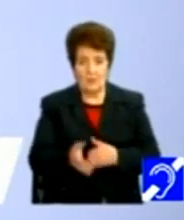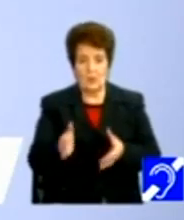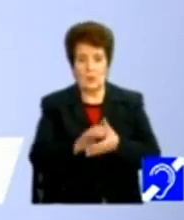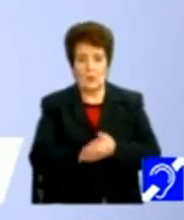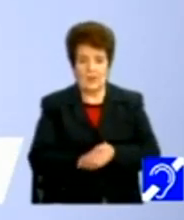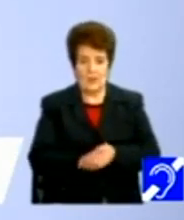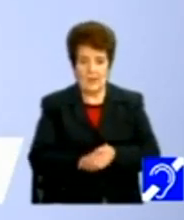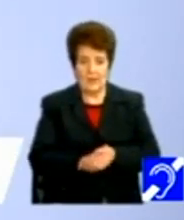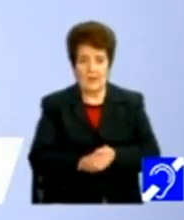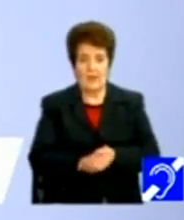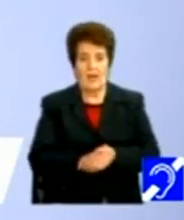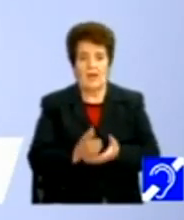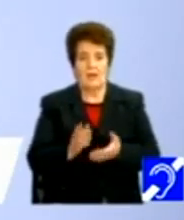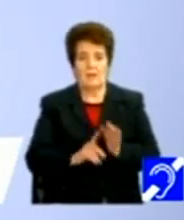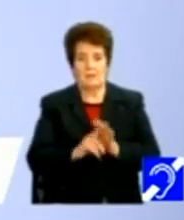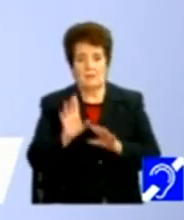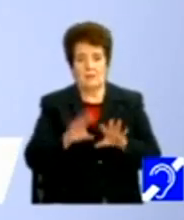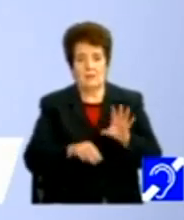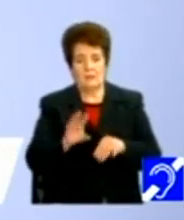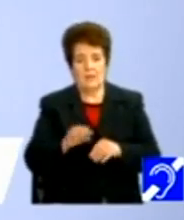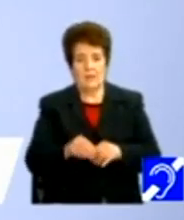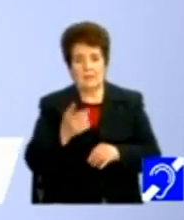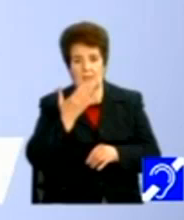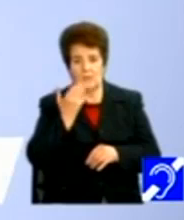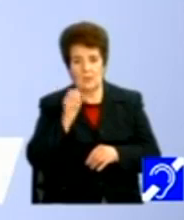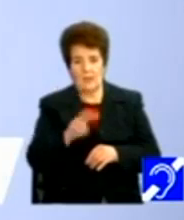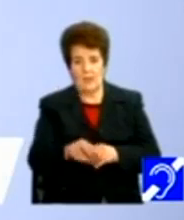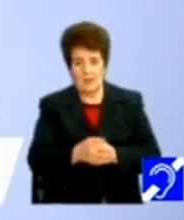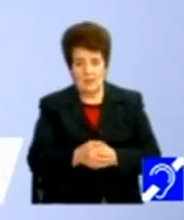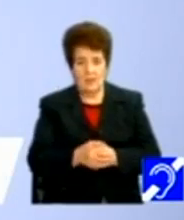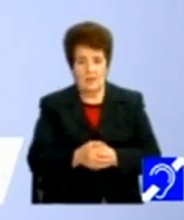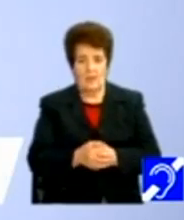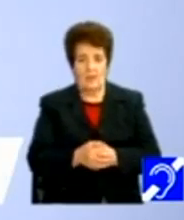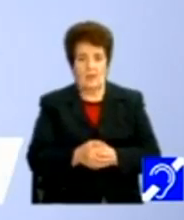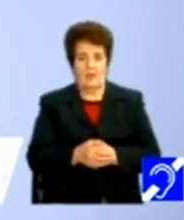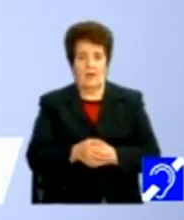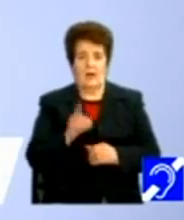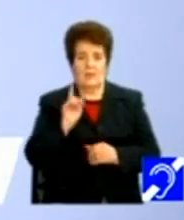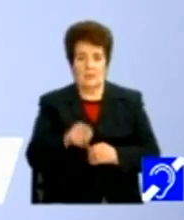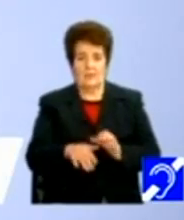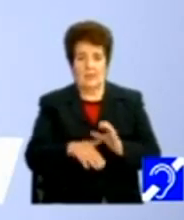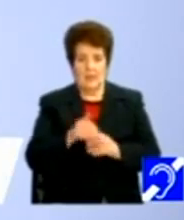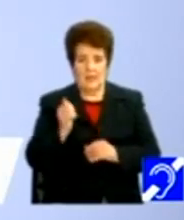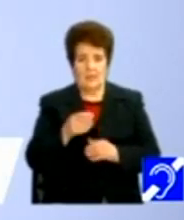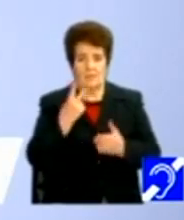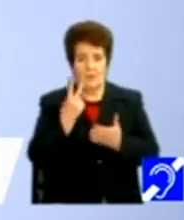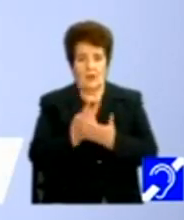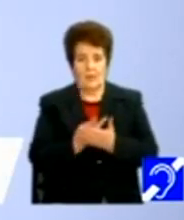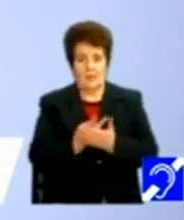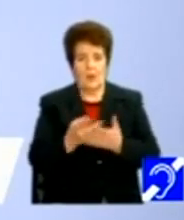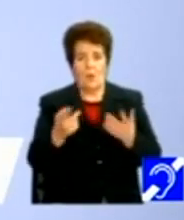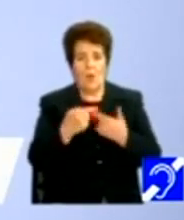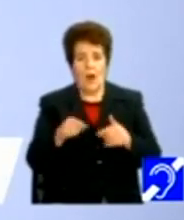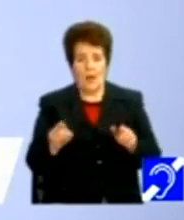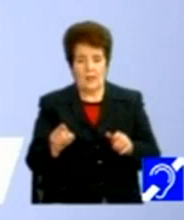ca un deziderat național. Eu cred că aceste alegeri vor arăta o altă